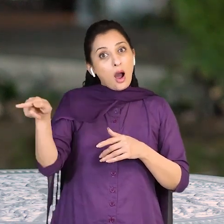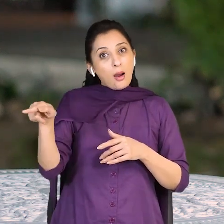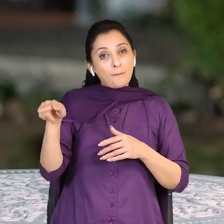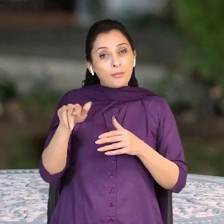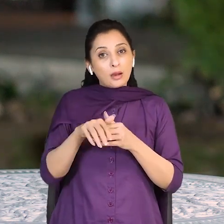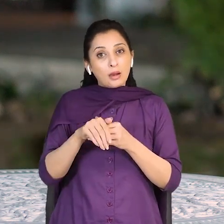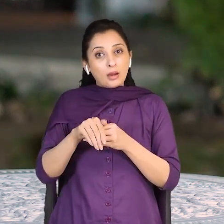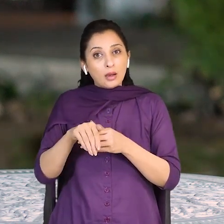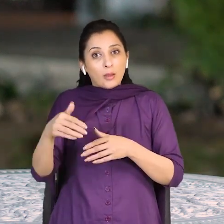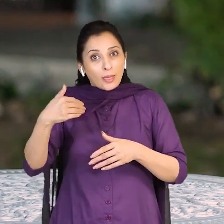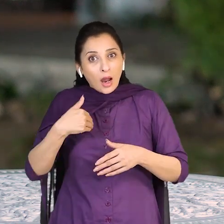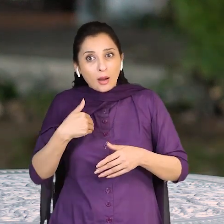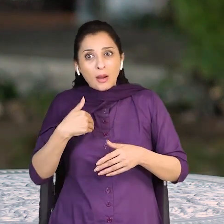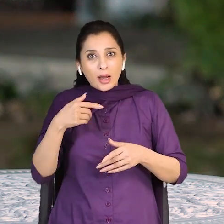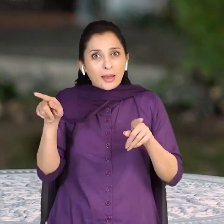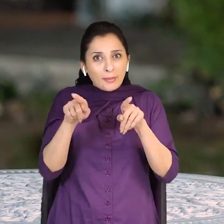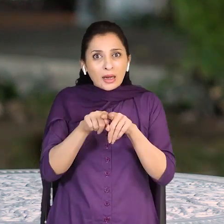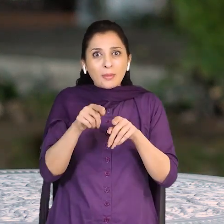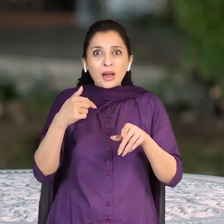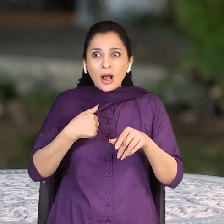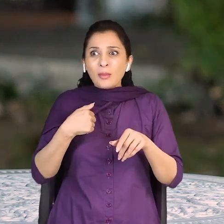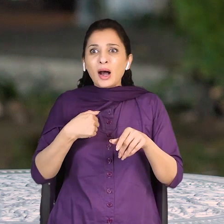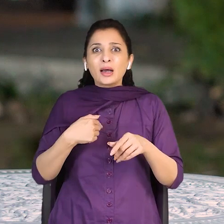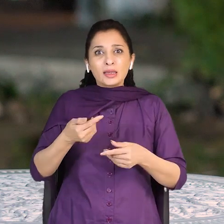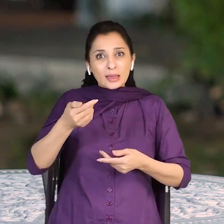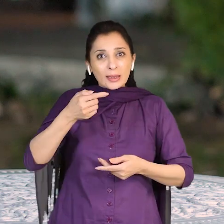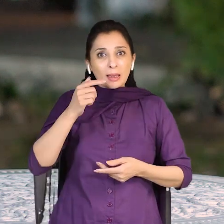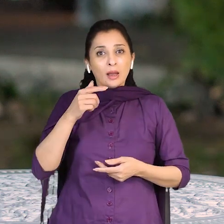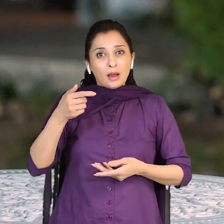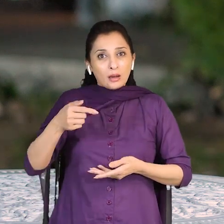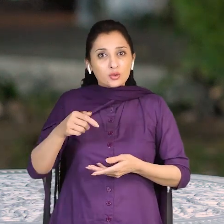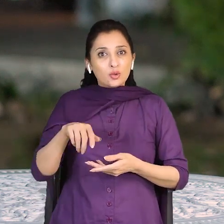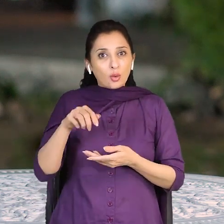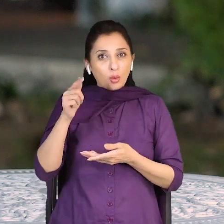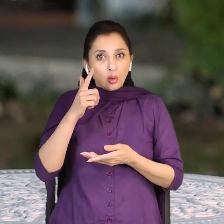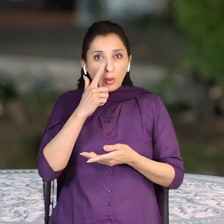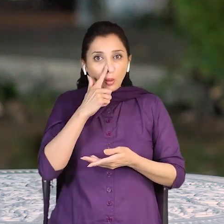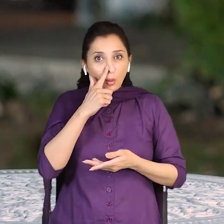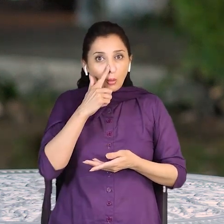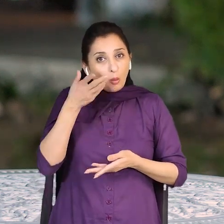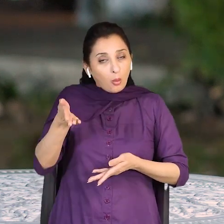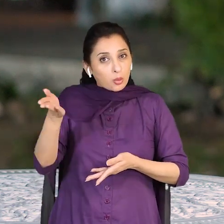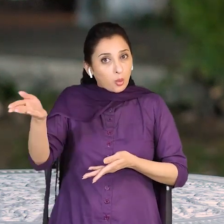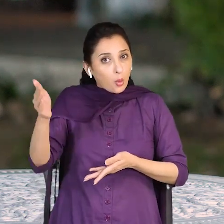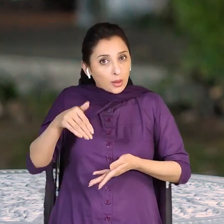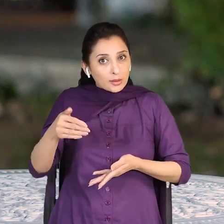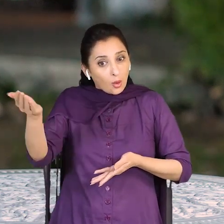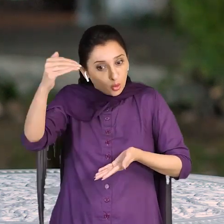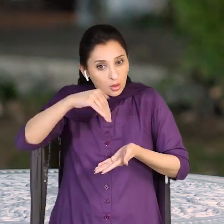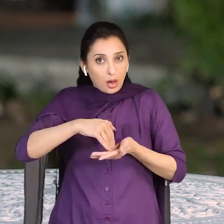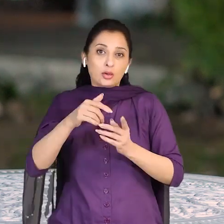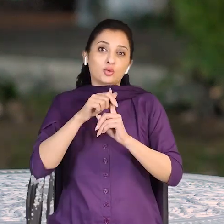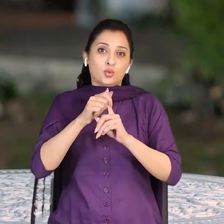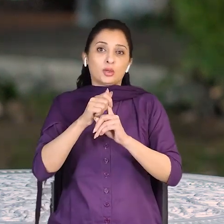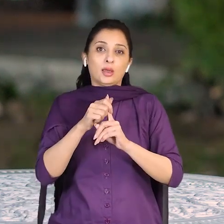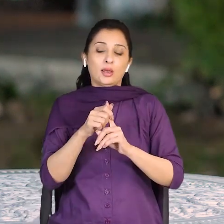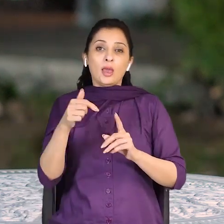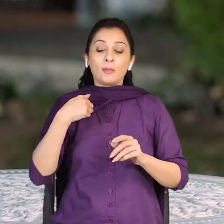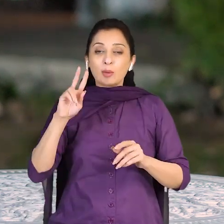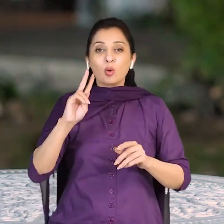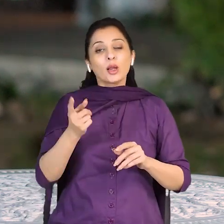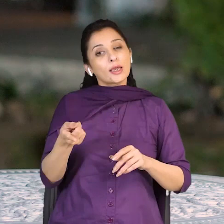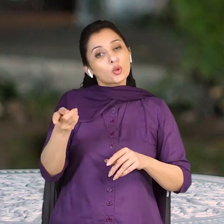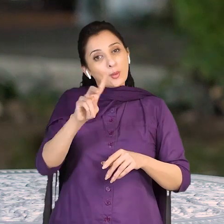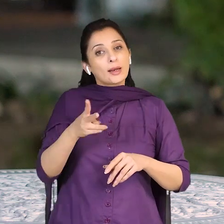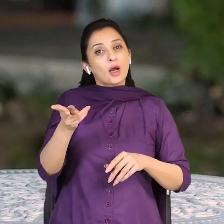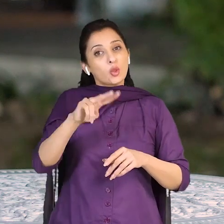मैं ज़रा थोड़ा-सा ऑफेंड हुई और मैंने उनसे कहा कि ऐसा तो हो नहीं सकता कि आप लोग जो हैं हमारे ही लोगों को हमारे पास ना